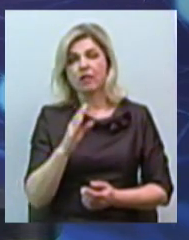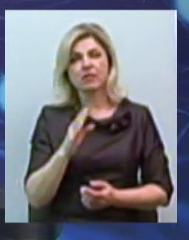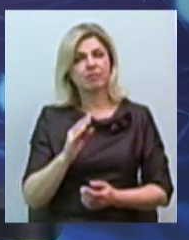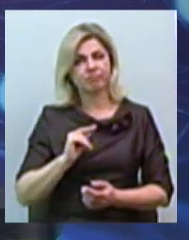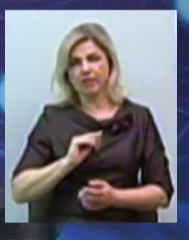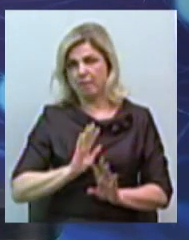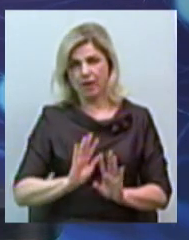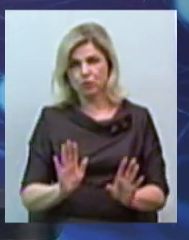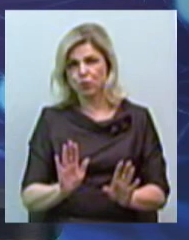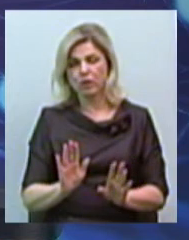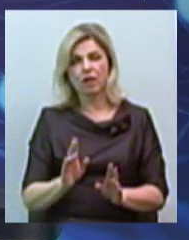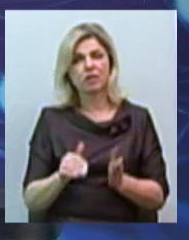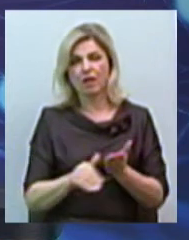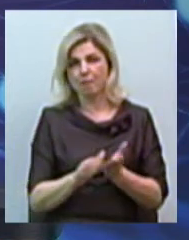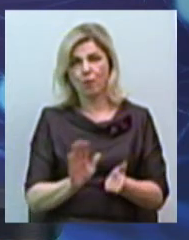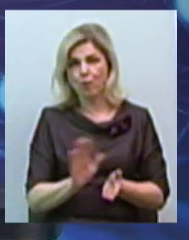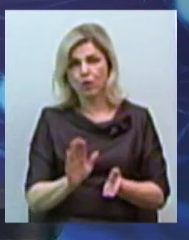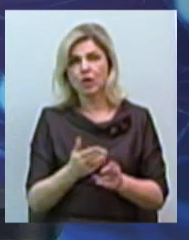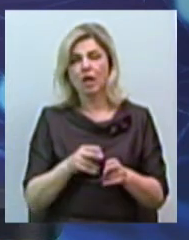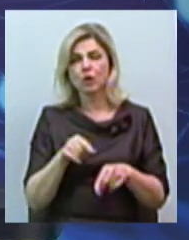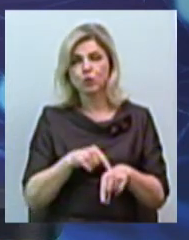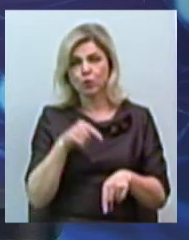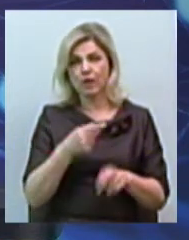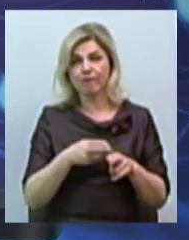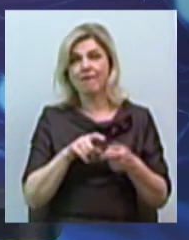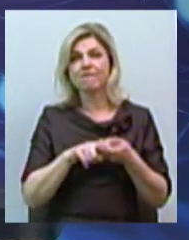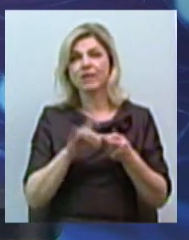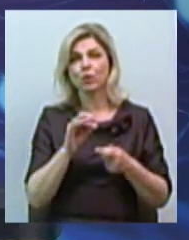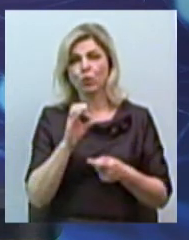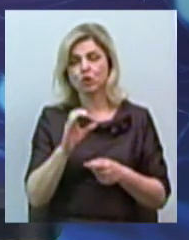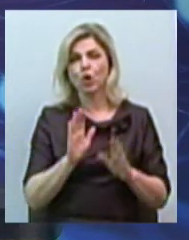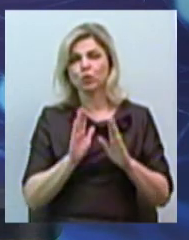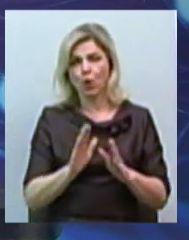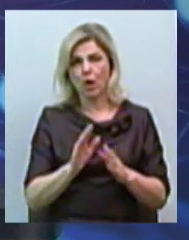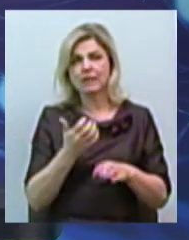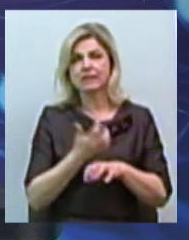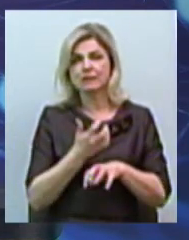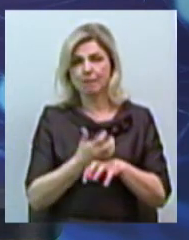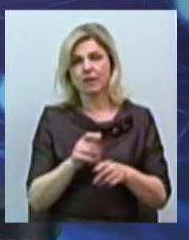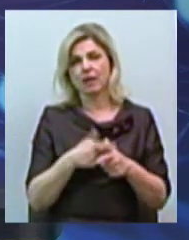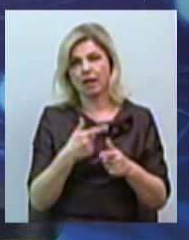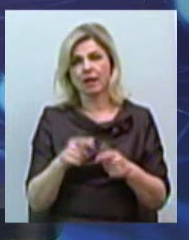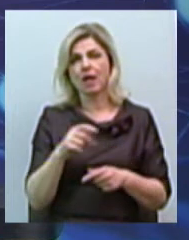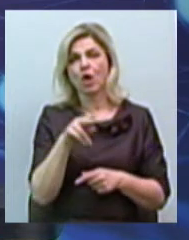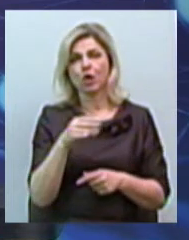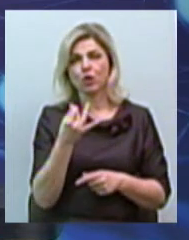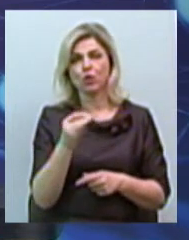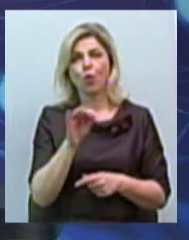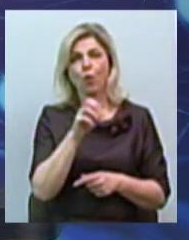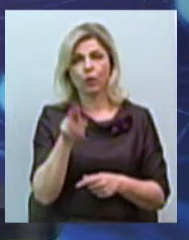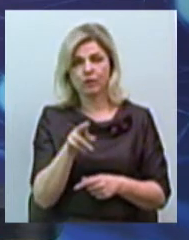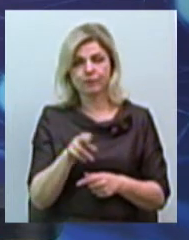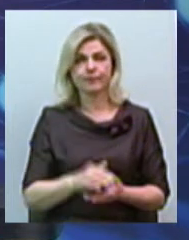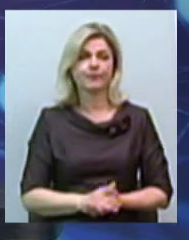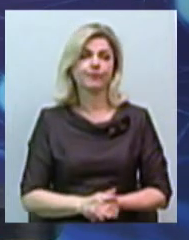Він чутливий, цей вірус, лише до етилового спирту або до йодовмісних антисептиків.